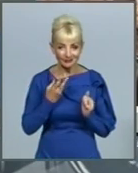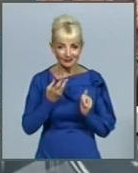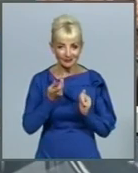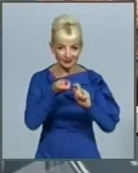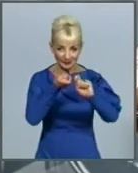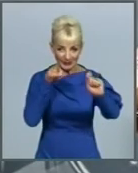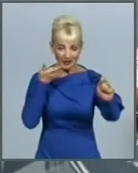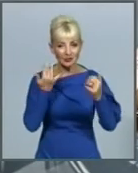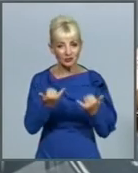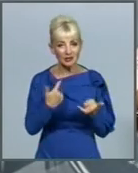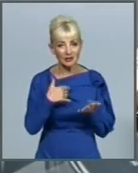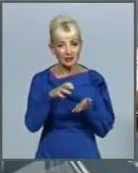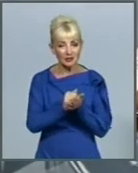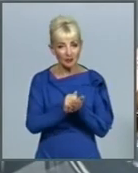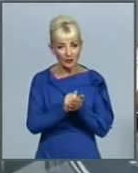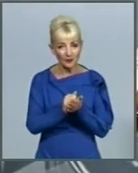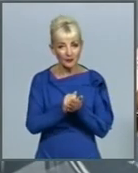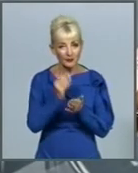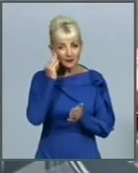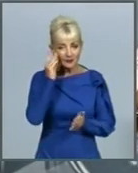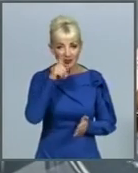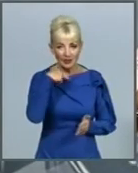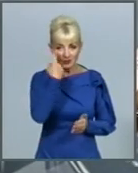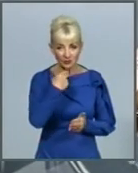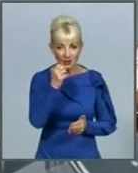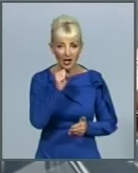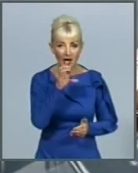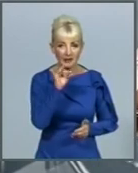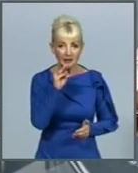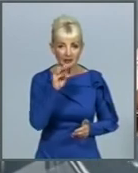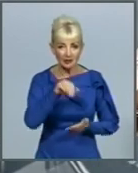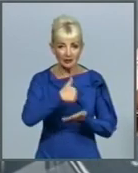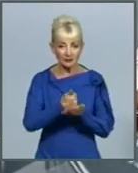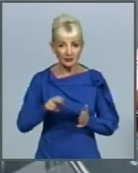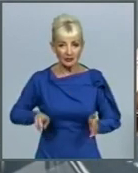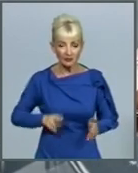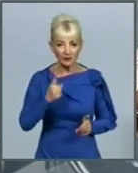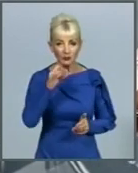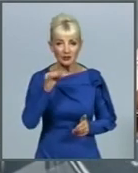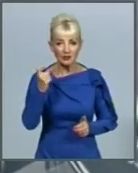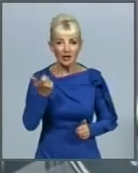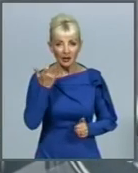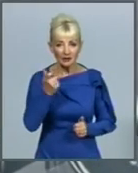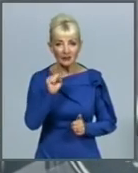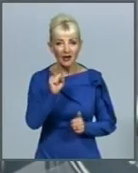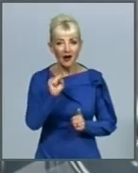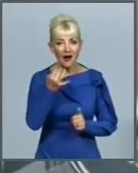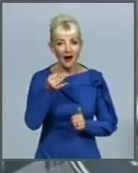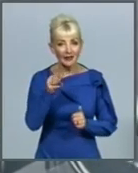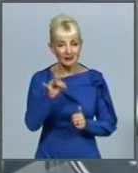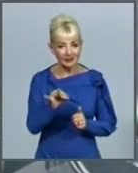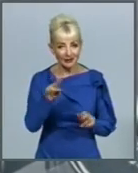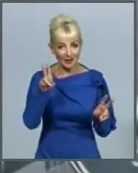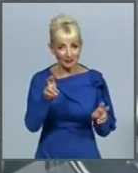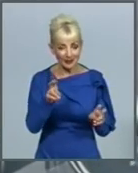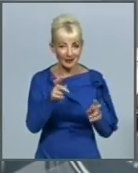Сейчас я занимаю позицию личного ассистента генерального директора в одной из харьковских IT-компаний. Взять в руки